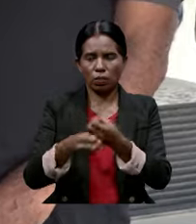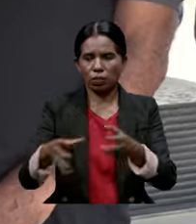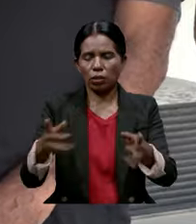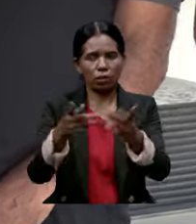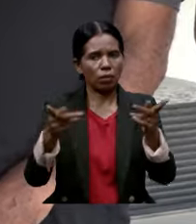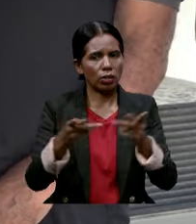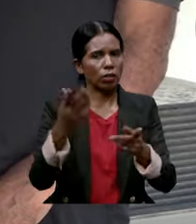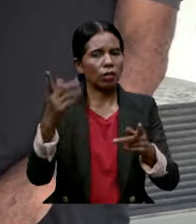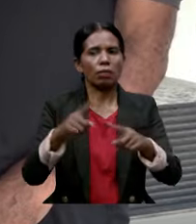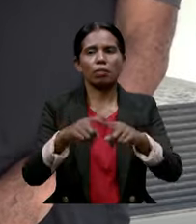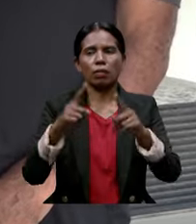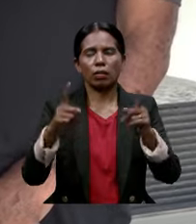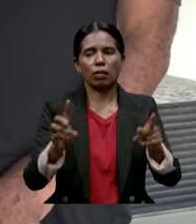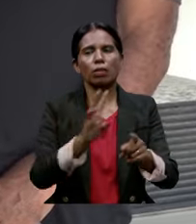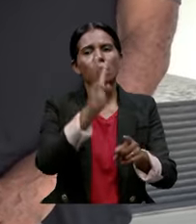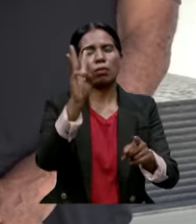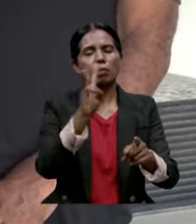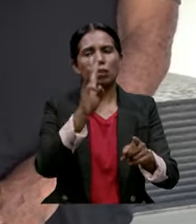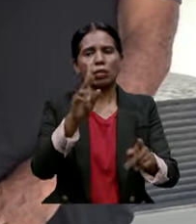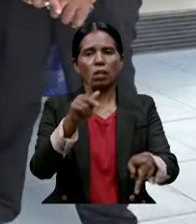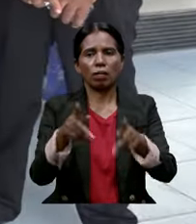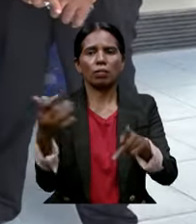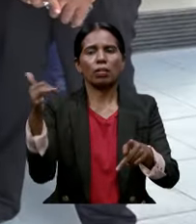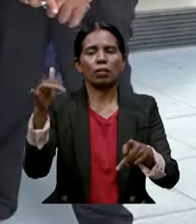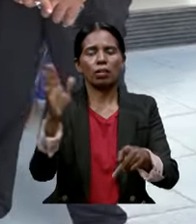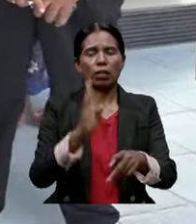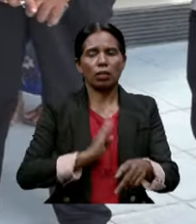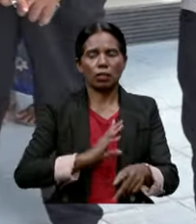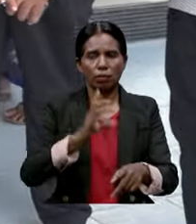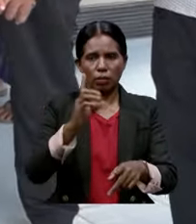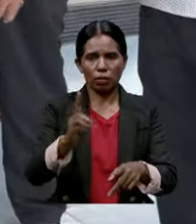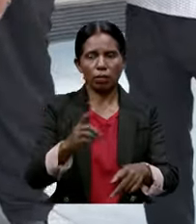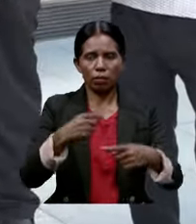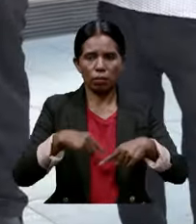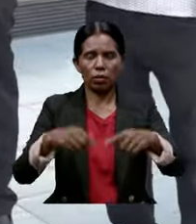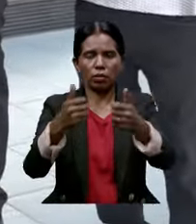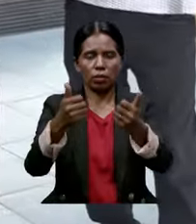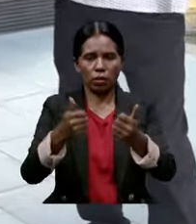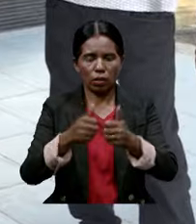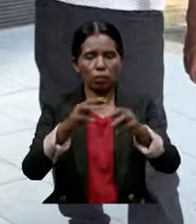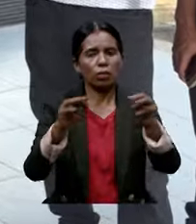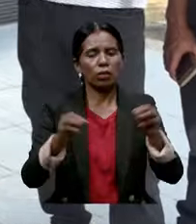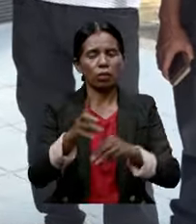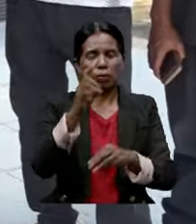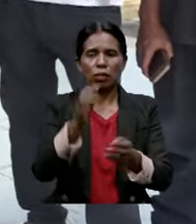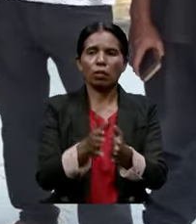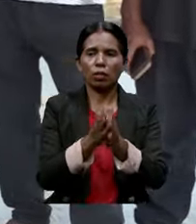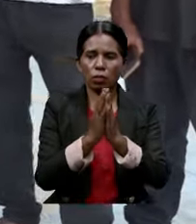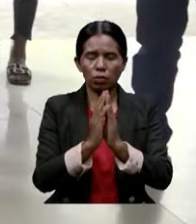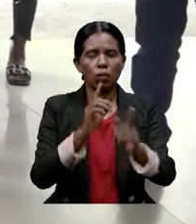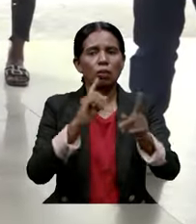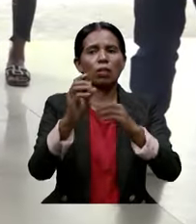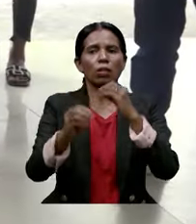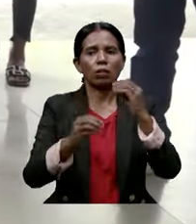refere. Mai be iha kuarta ne vendedor sira iha bidau senggol hakat ba autoridade munisipiu dili ho di husu klarifikasaun